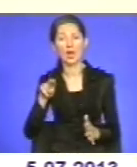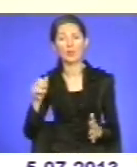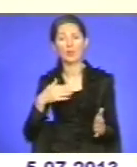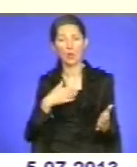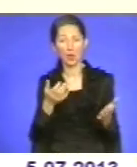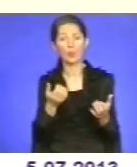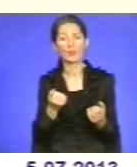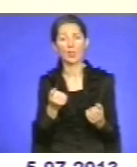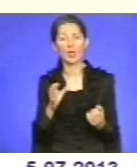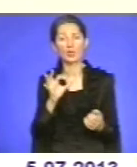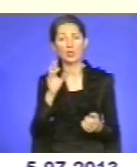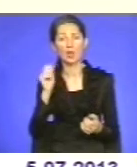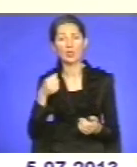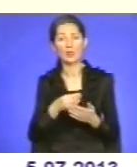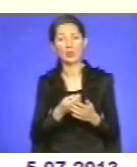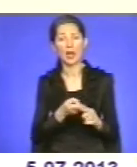бюджети. І це на